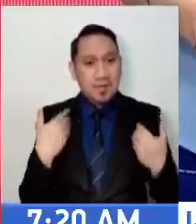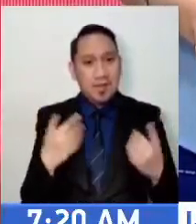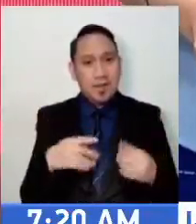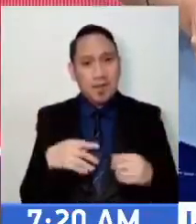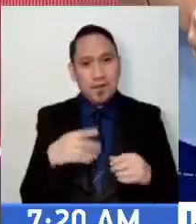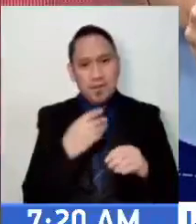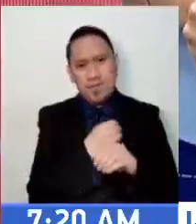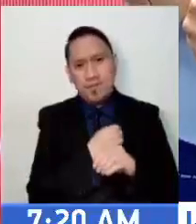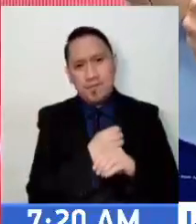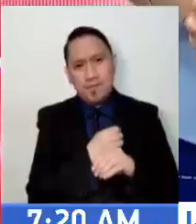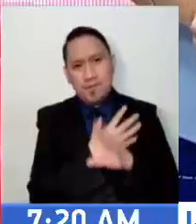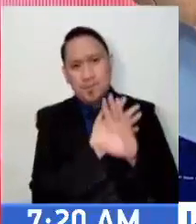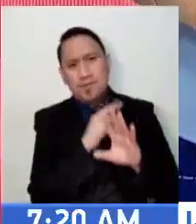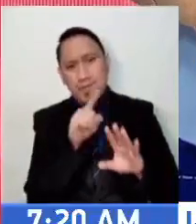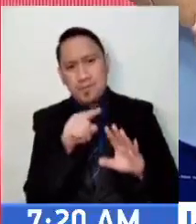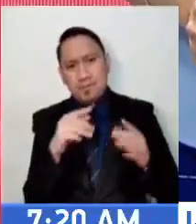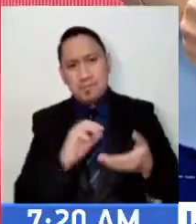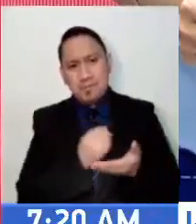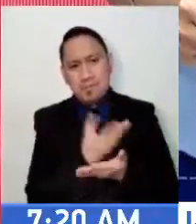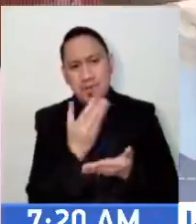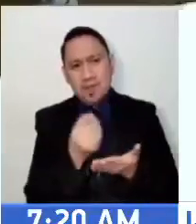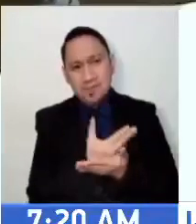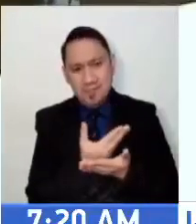yan sa unang balita ni Dano Tingkungko.